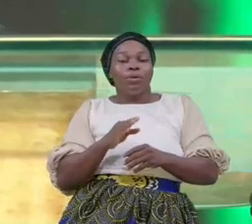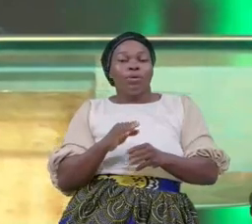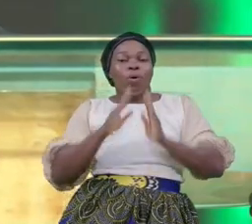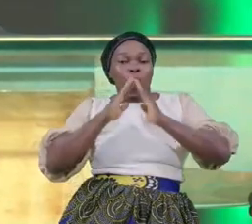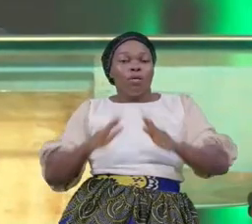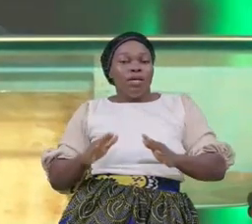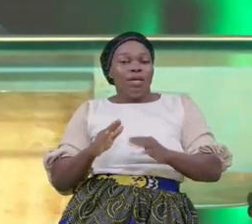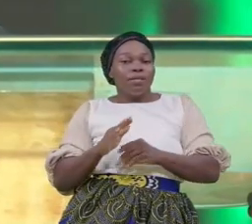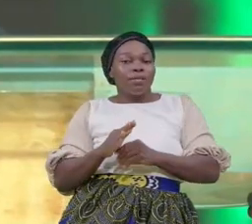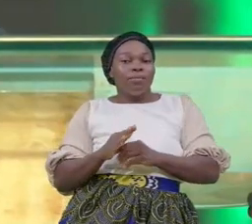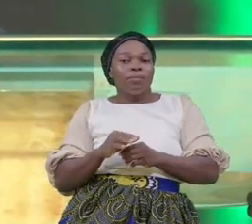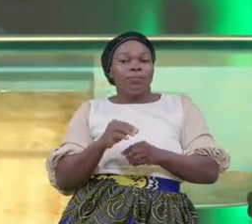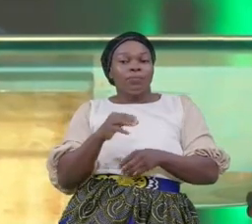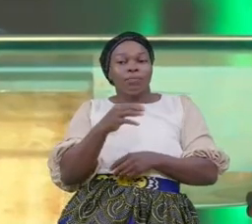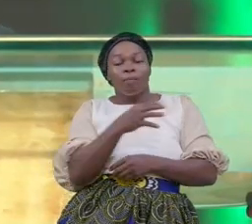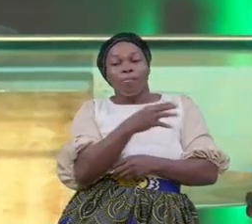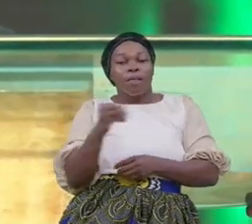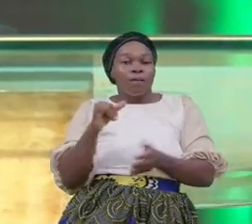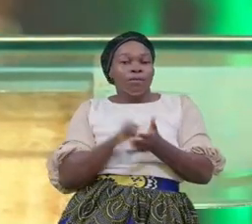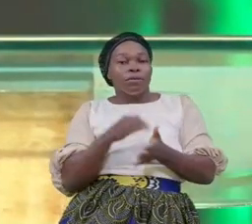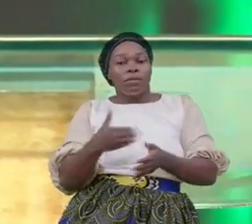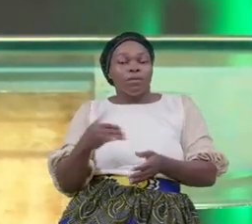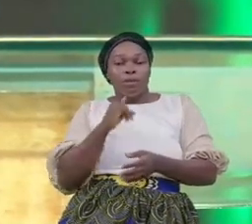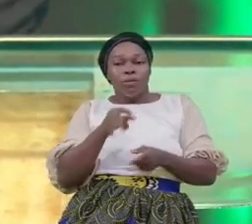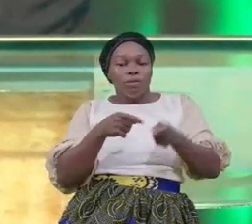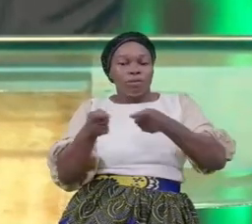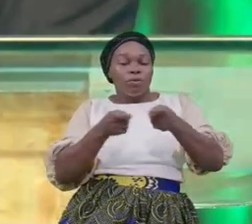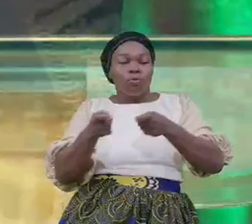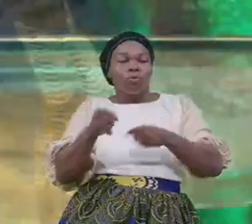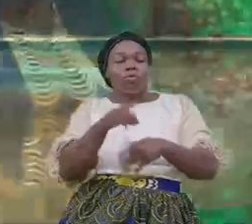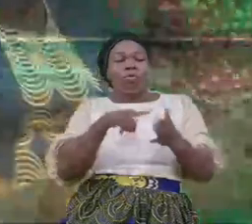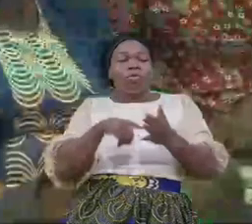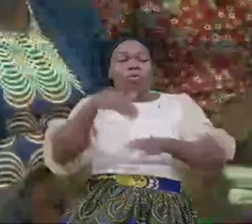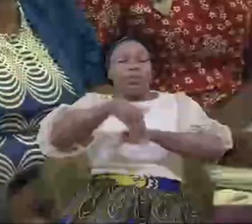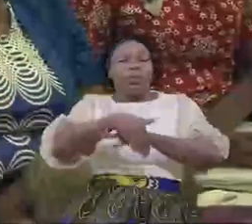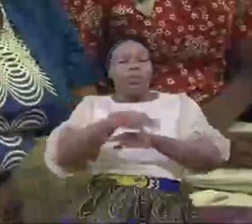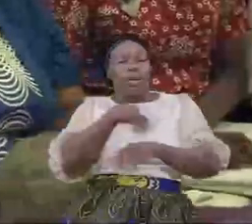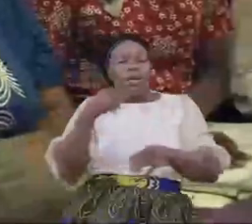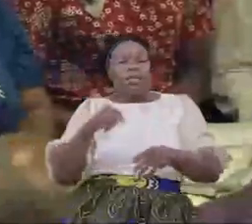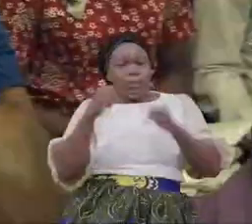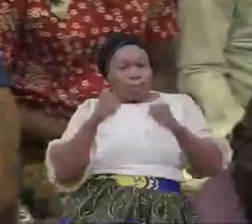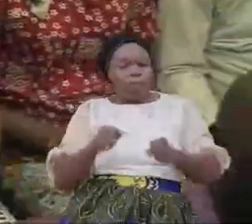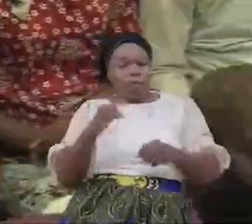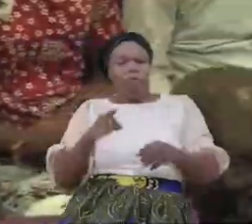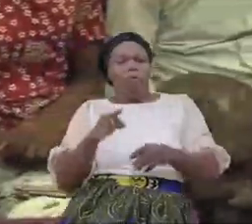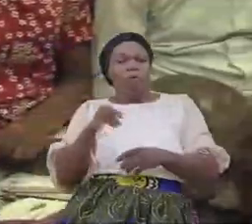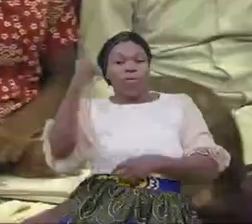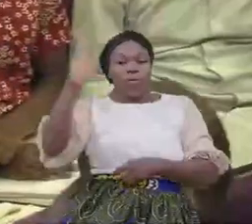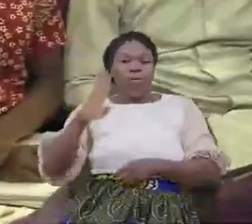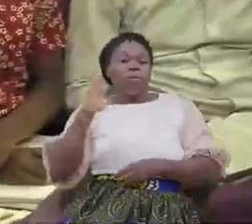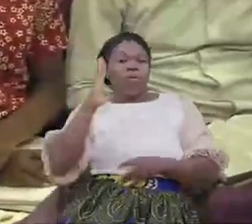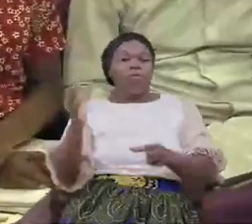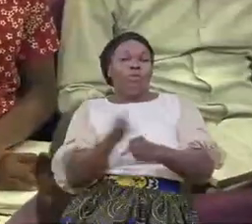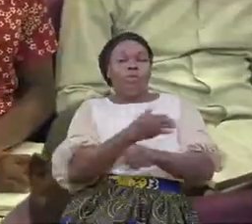cette tranquillité, avec ce contrôle de parole ce soir, la puissance de Dieu va traverser, balayer, essuyer votre